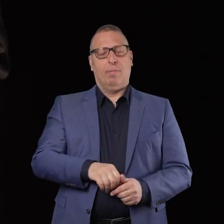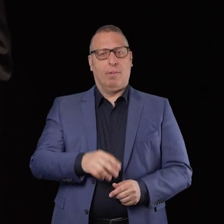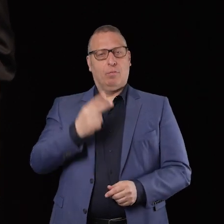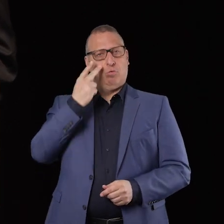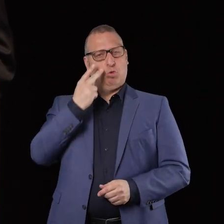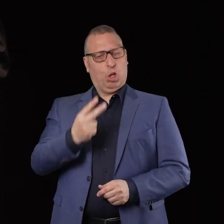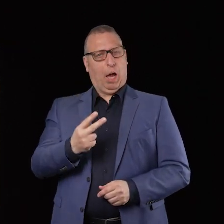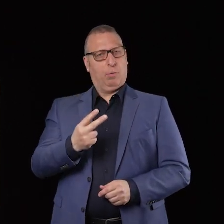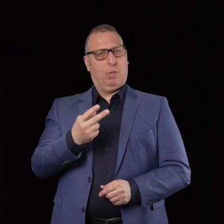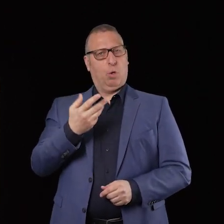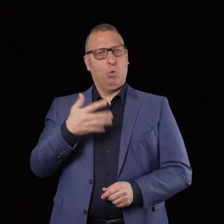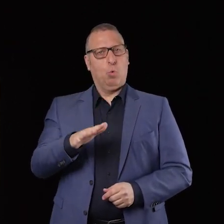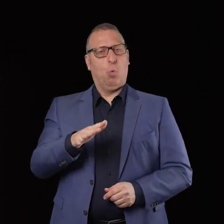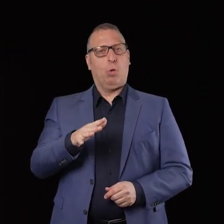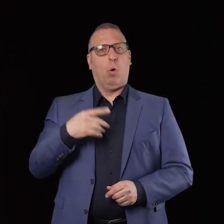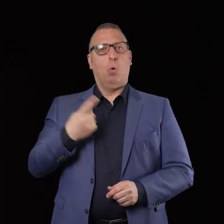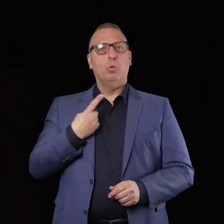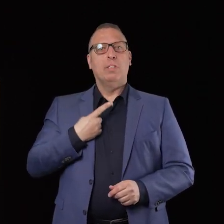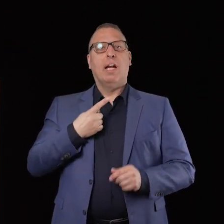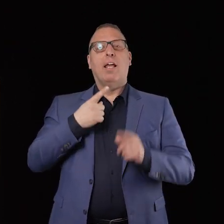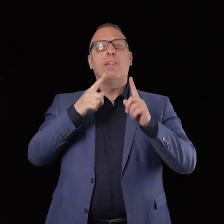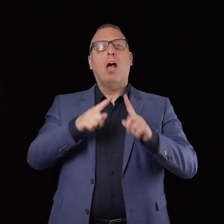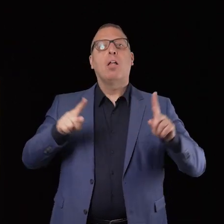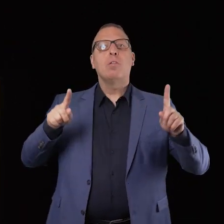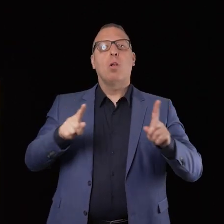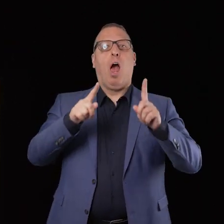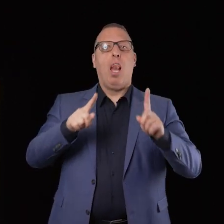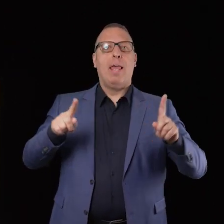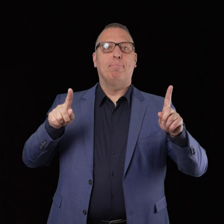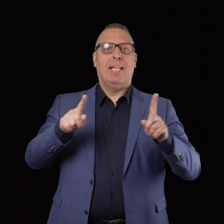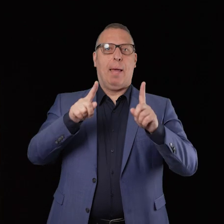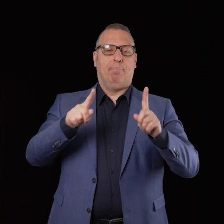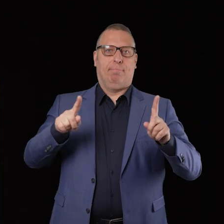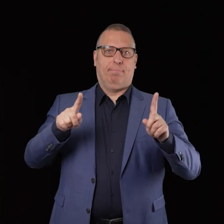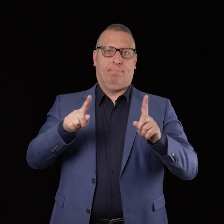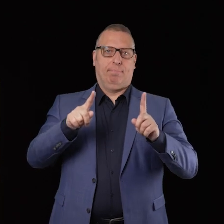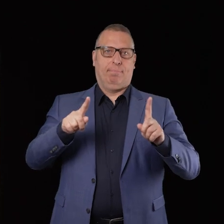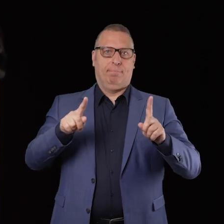Schauen Sie sich nur unsere Nationalhymnen an.